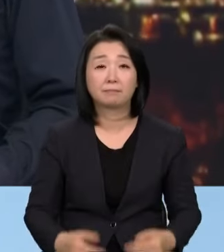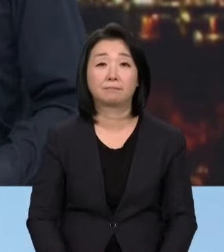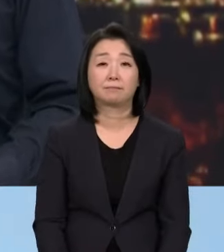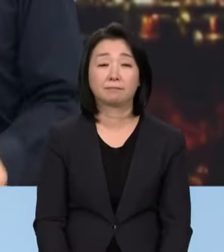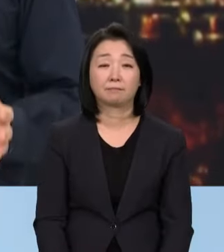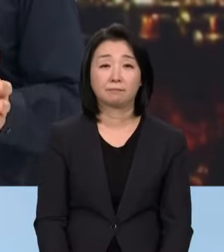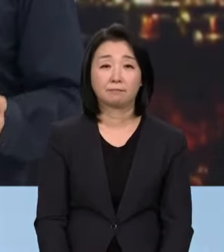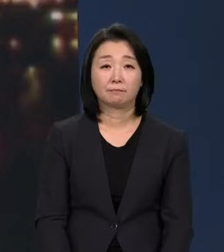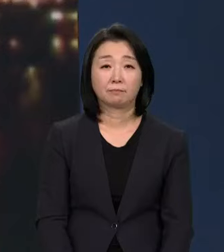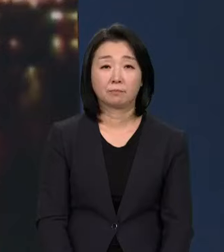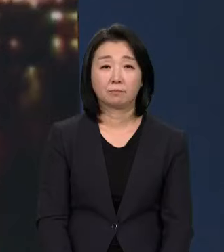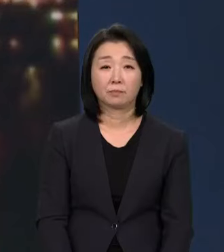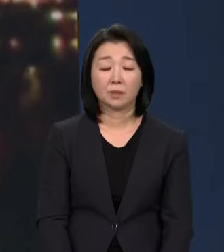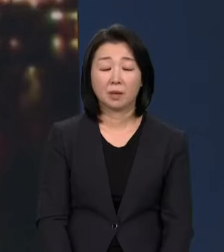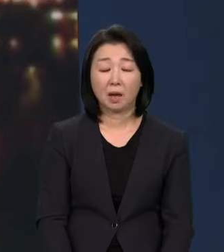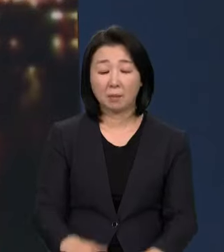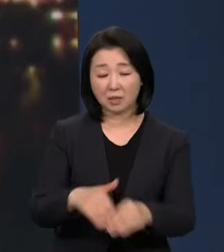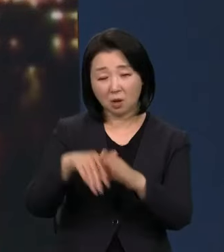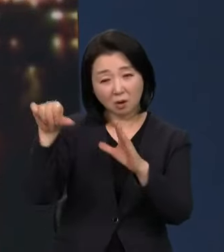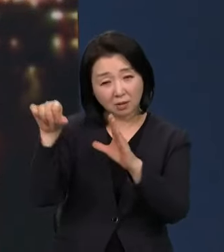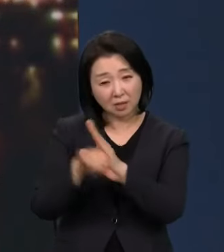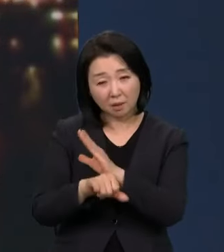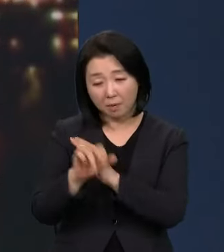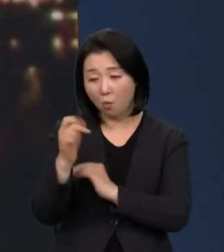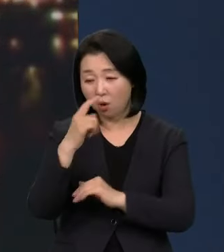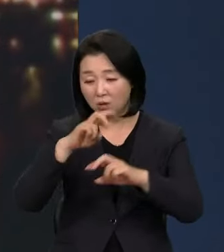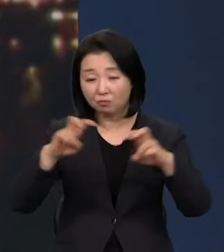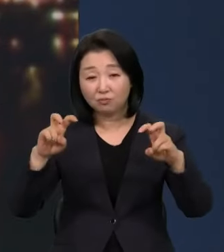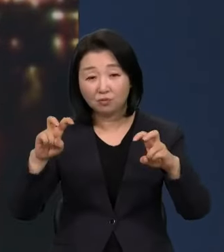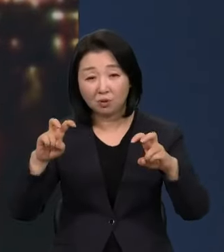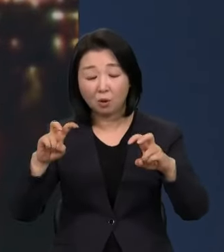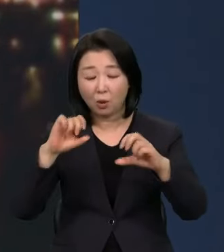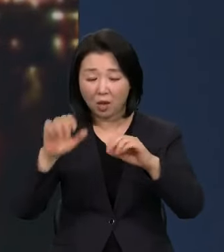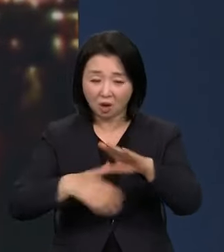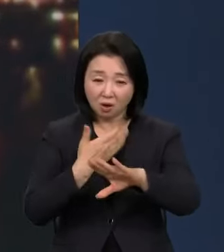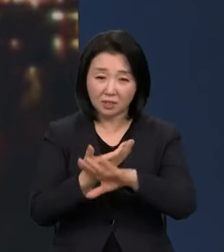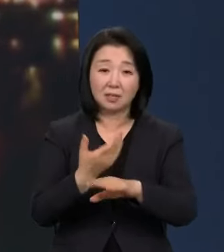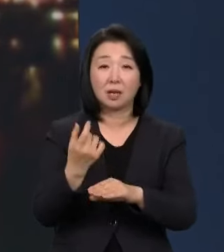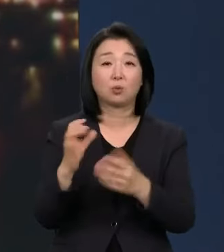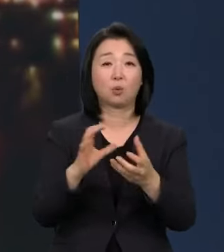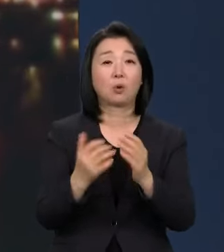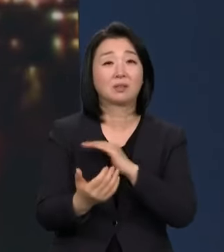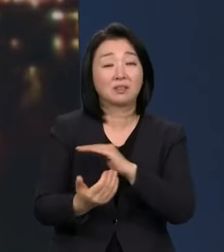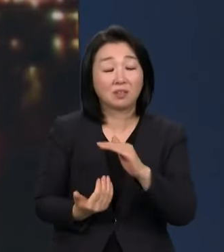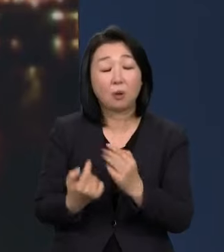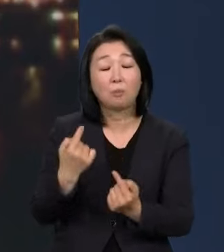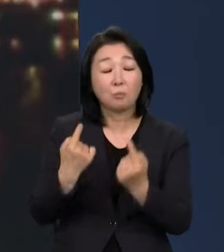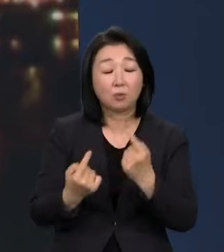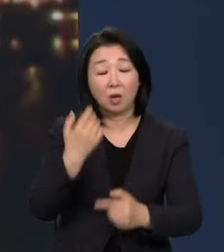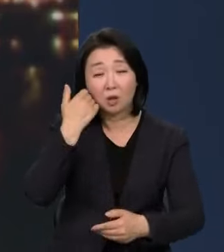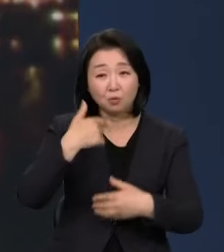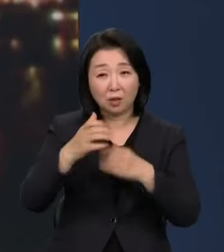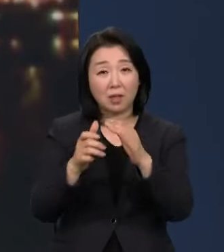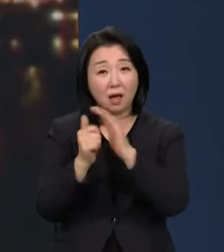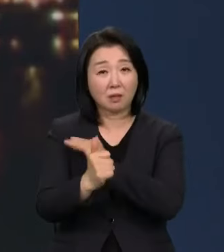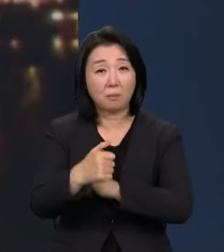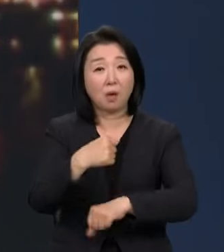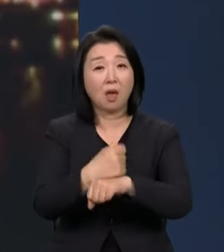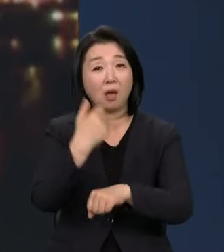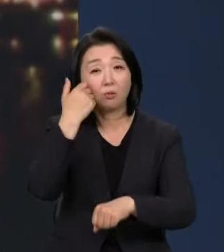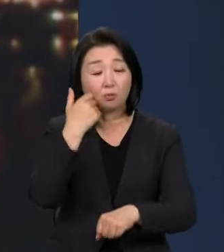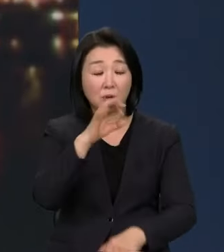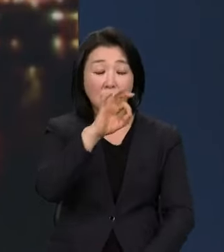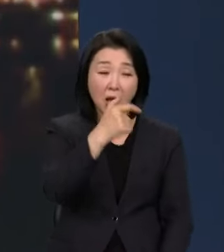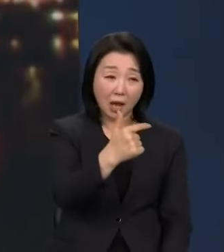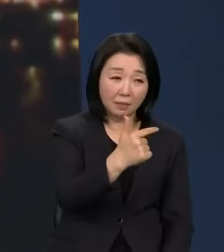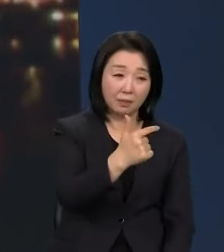지금 그 참에 대한 원인 분석 나 어떤 치열한 혁신을 놓고 토론하기 보다는 자 누가 앞으로 당대표로 나올지 또 한동훈